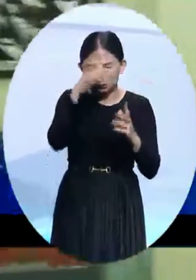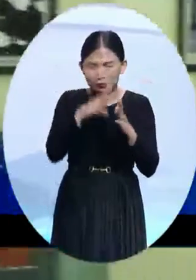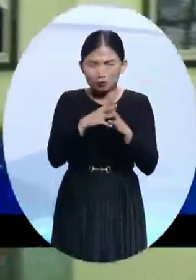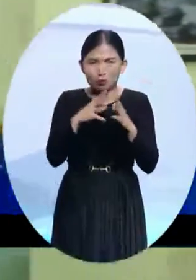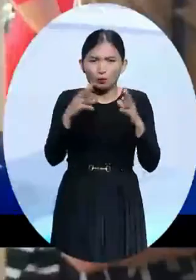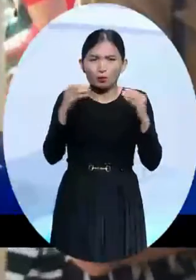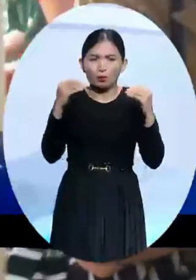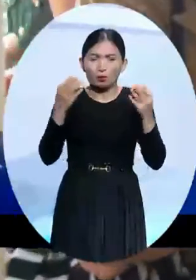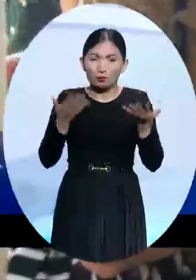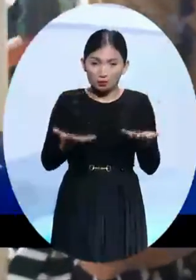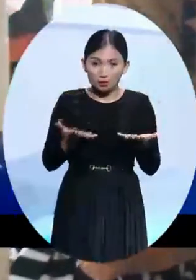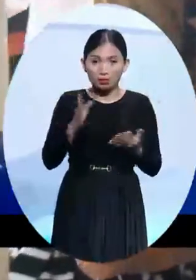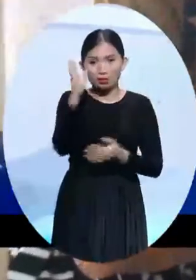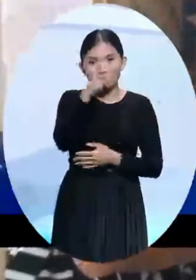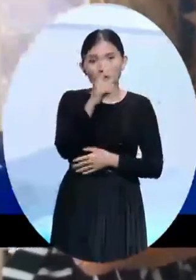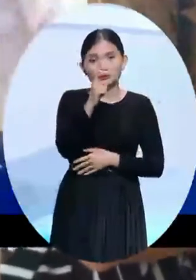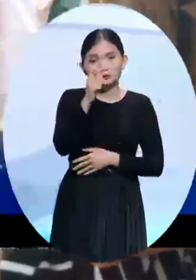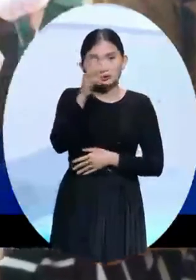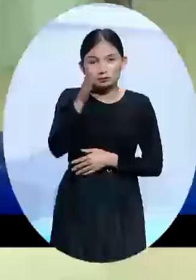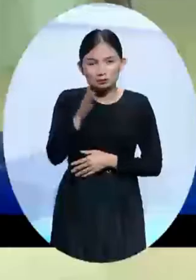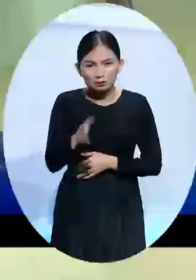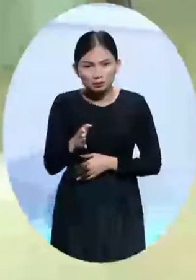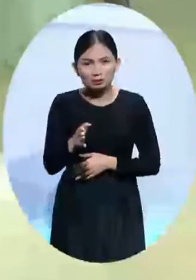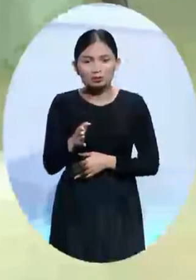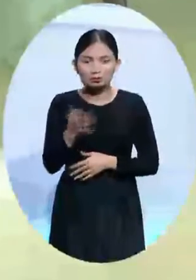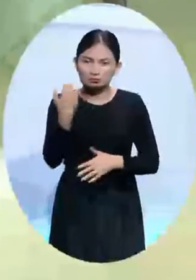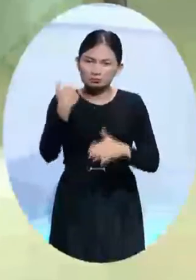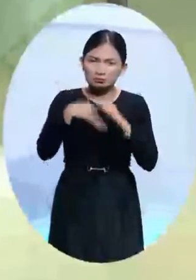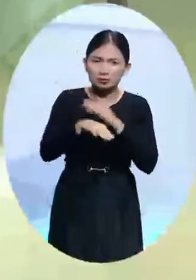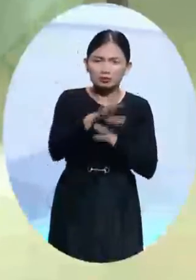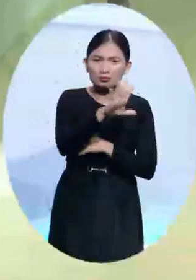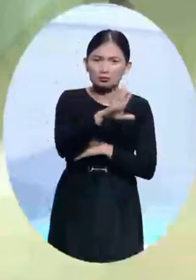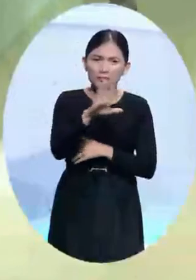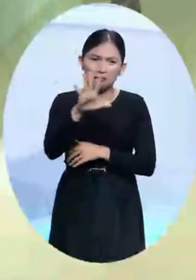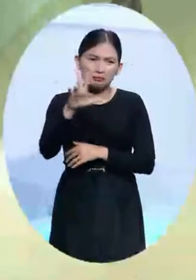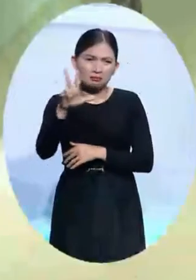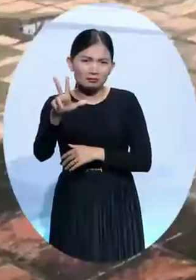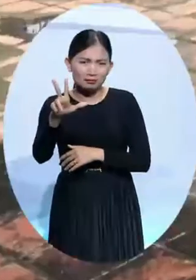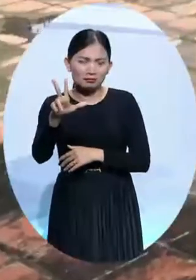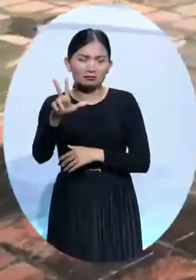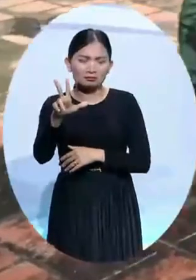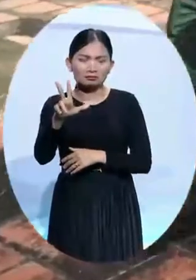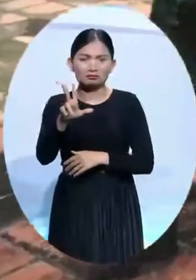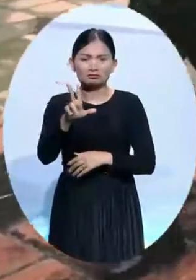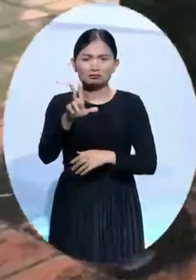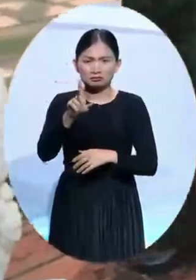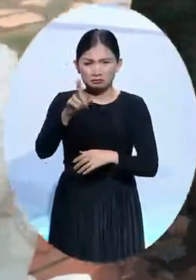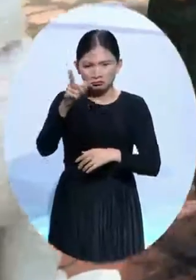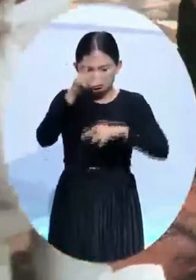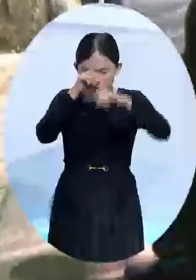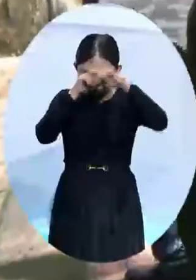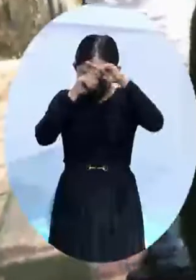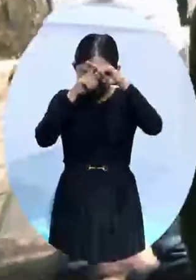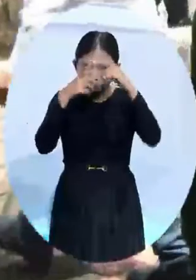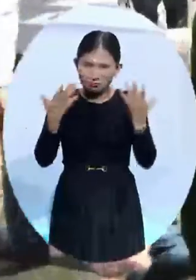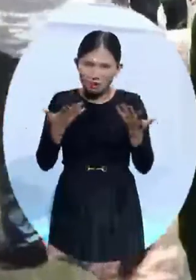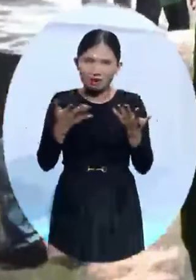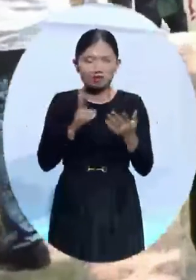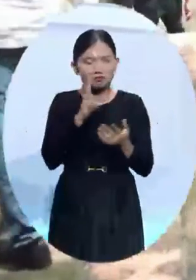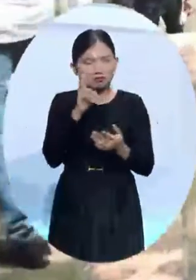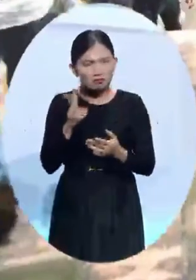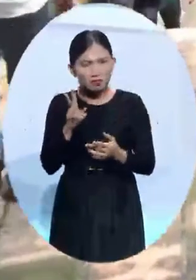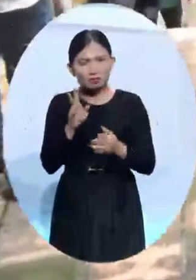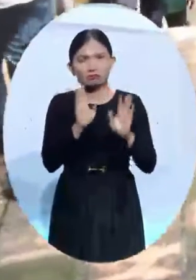nay, hơn 9.000 liệt sĩ, trong đó có 528 liệt sĩ là cán bộ nhân viên quân dân y, còn nằm lại ở các căn cứ bệnh